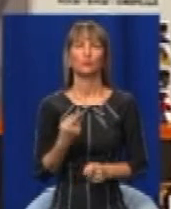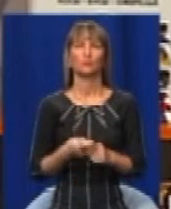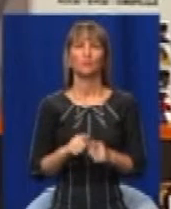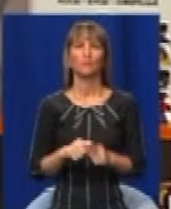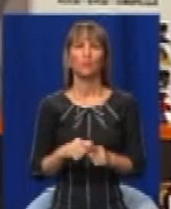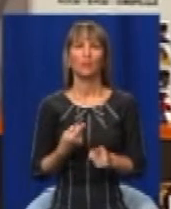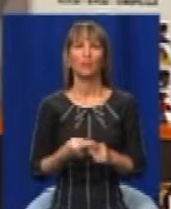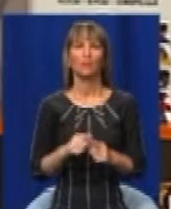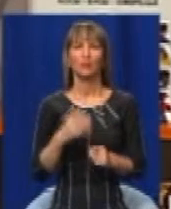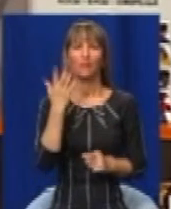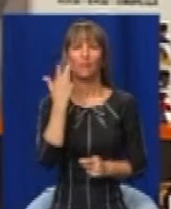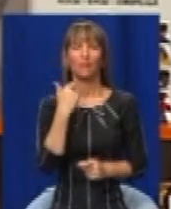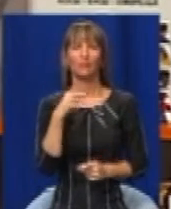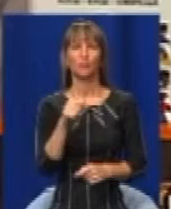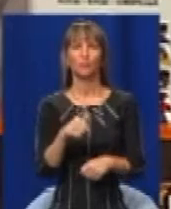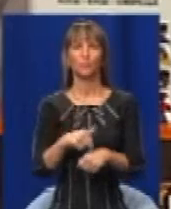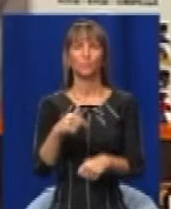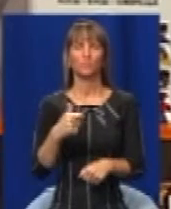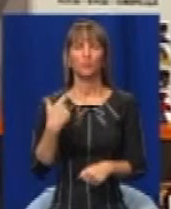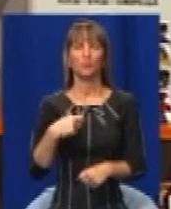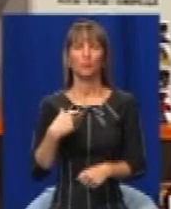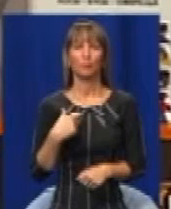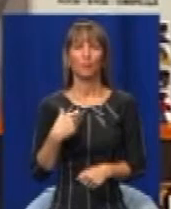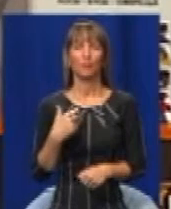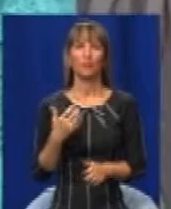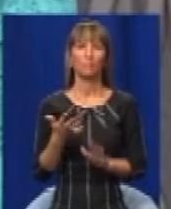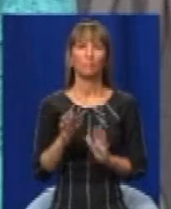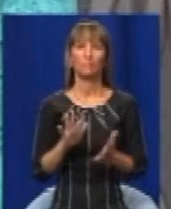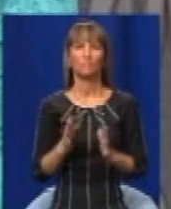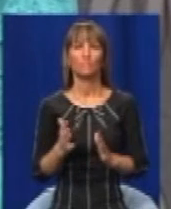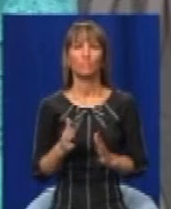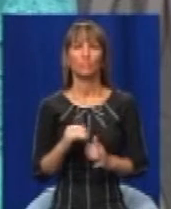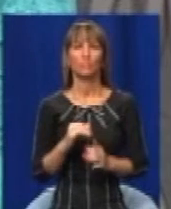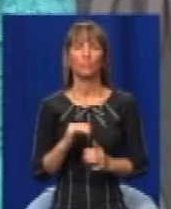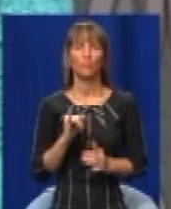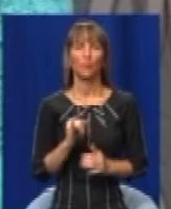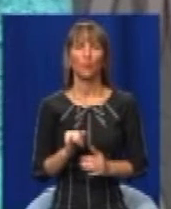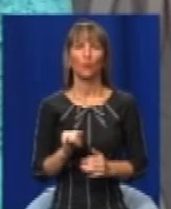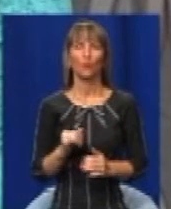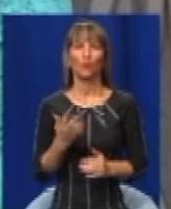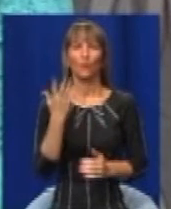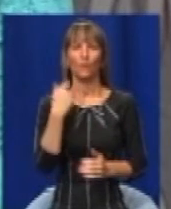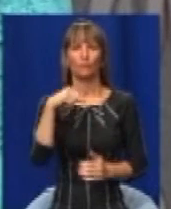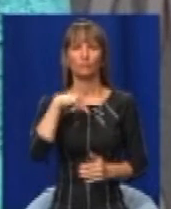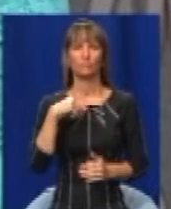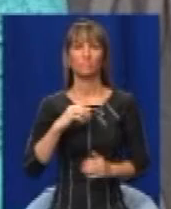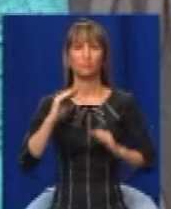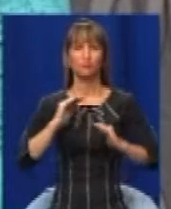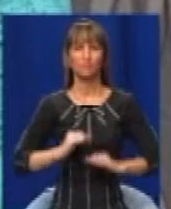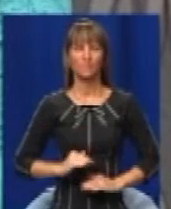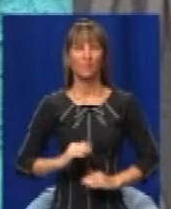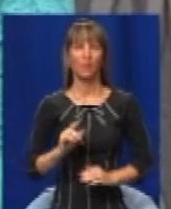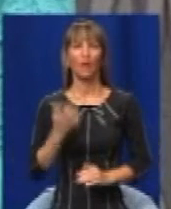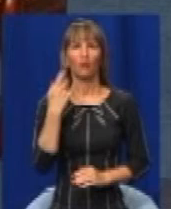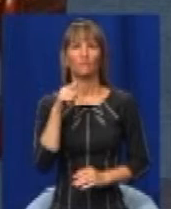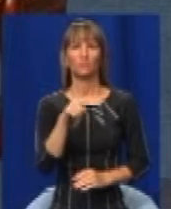коли ти чувствуєш себе неловко. Або навпаки пригнічений, коли тебе щось дратує,